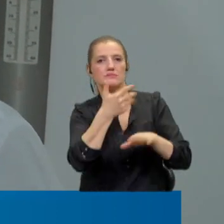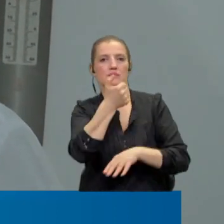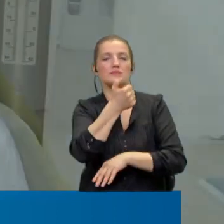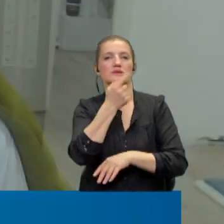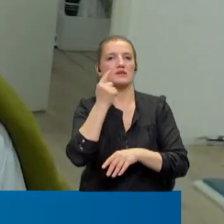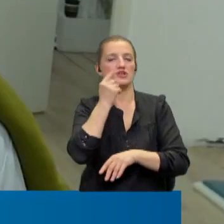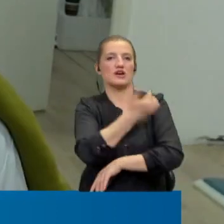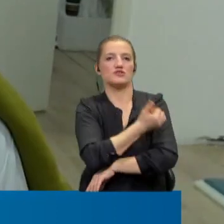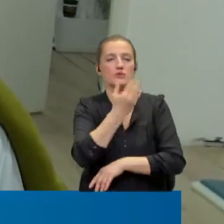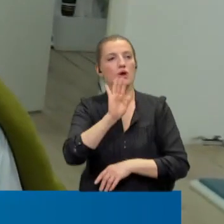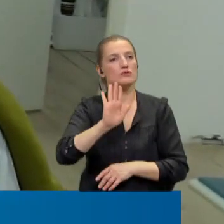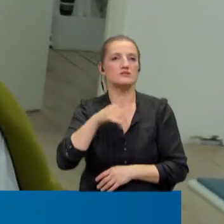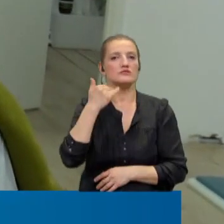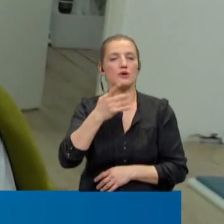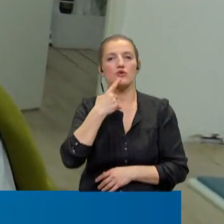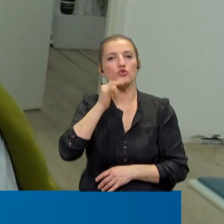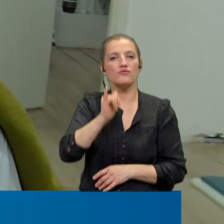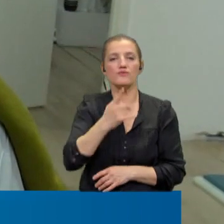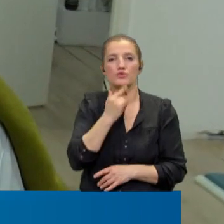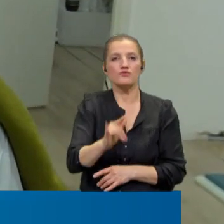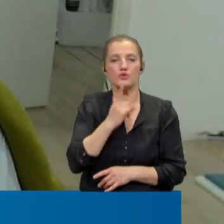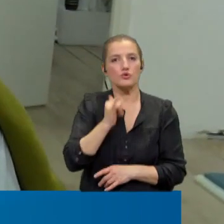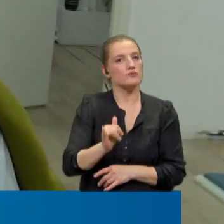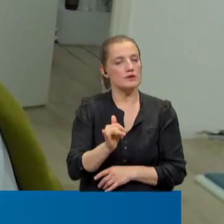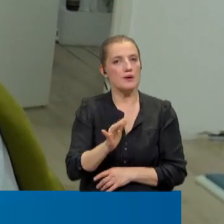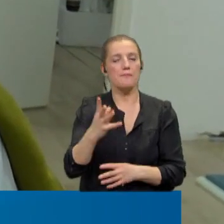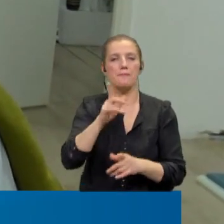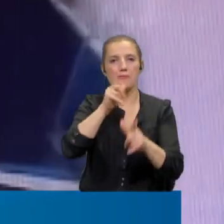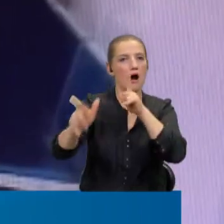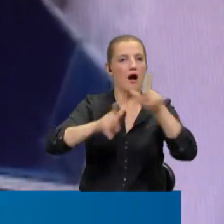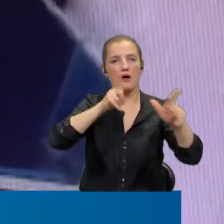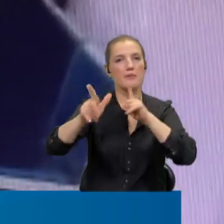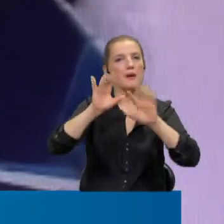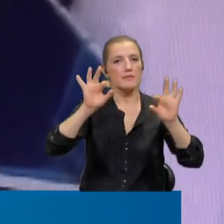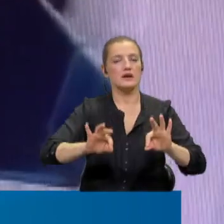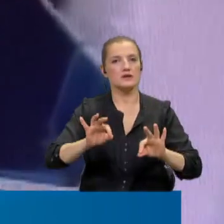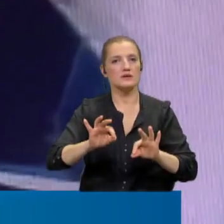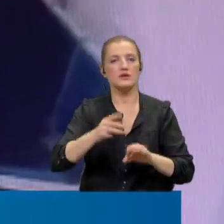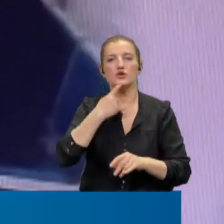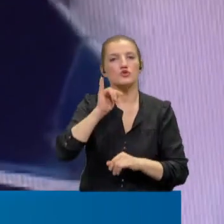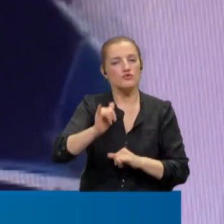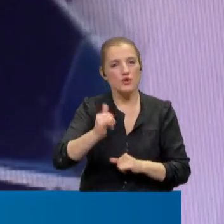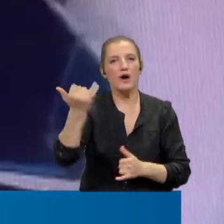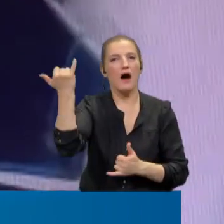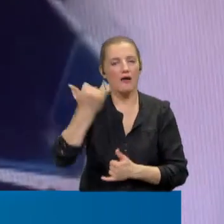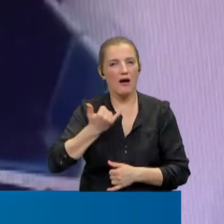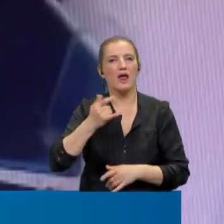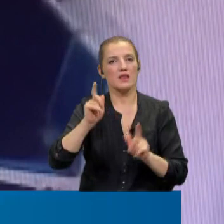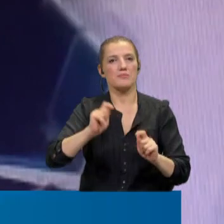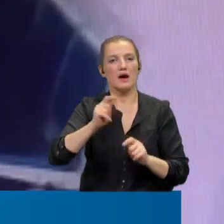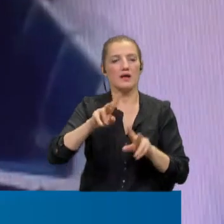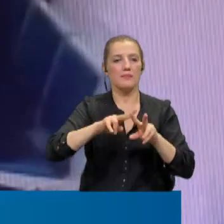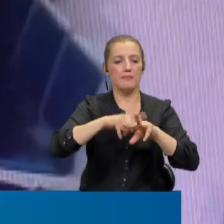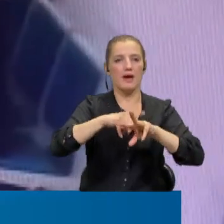diye iddetini daha sonra küfür bari söylemlerde bulunduğu bağırmaya başladı bağırmaya başlayan küfür ve hakaret eden Mehmet